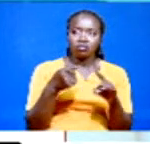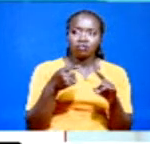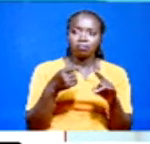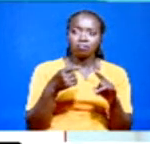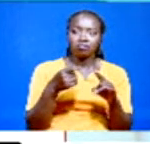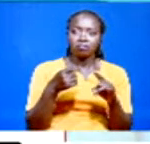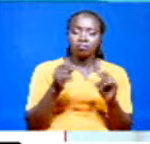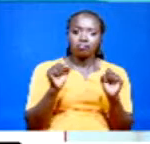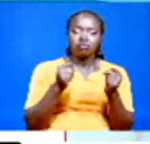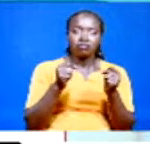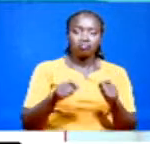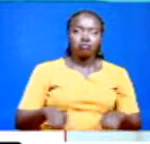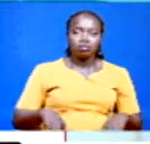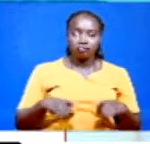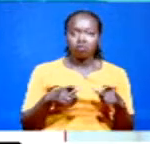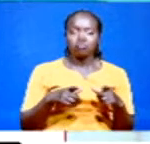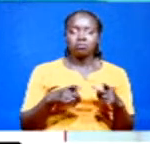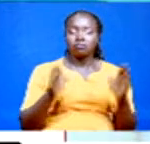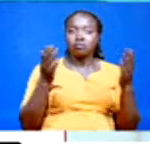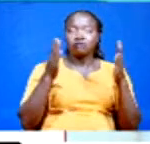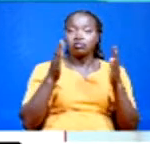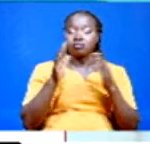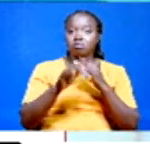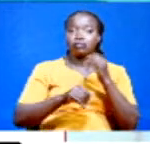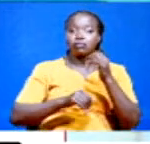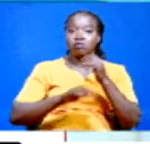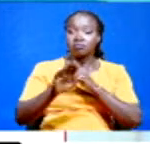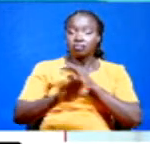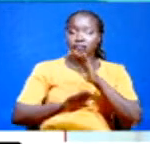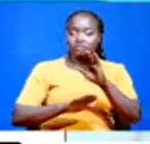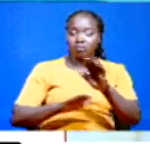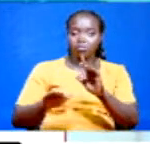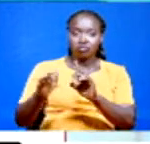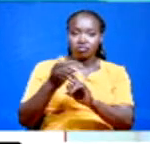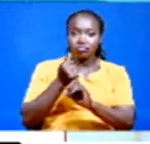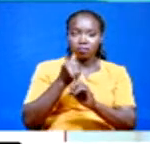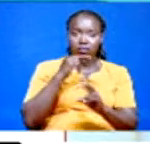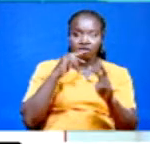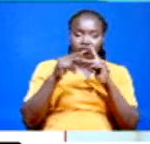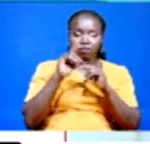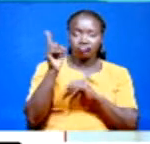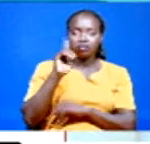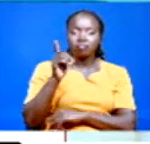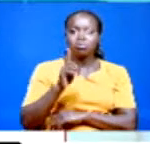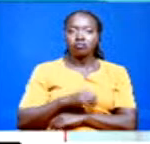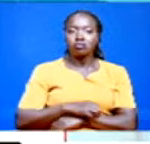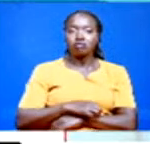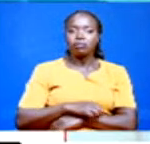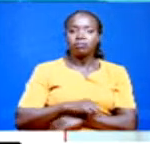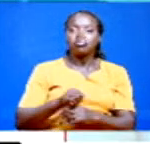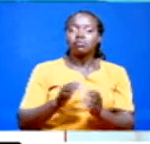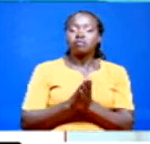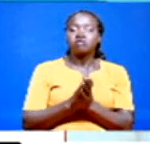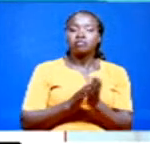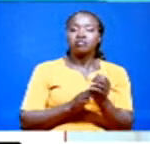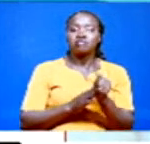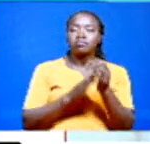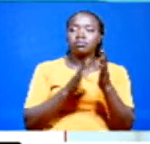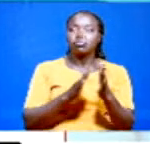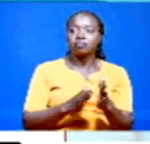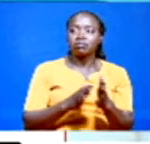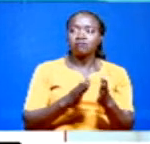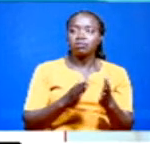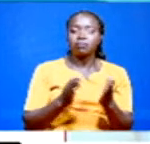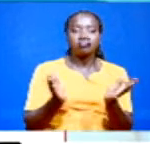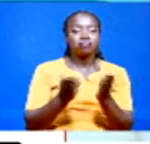Save a Life. Akisherehekea hatua iliyopigwa katika mkahawa mmoja jijini Nairobi, mwasisi wa shirika hilo Joseph Murimi